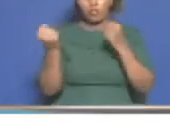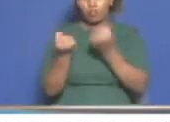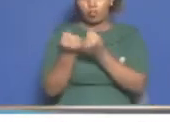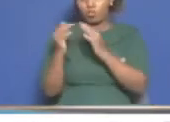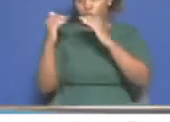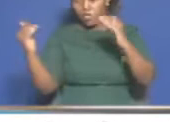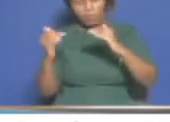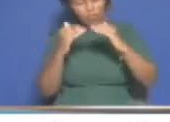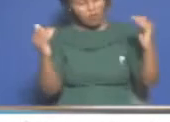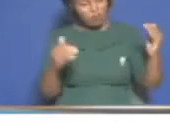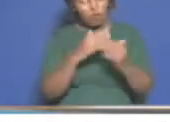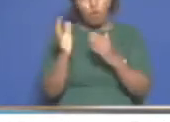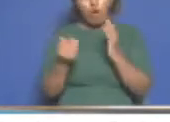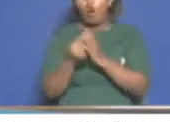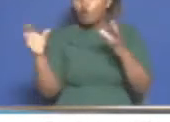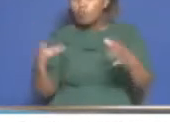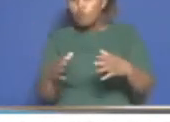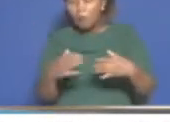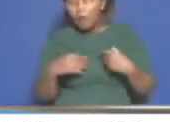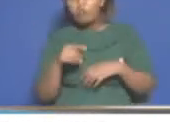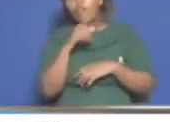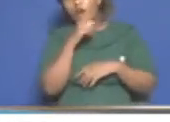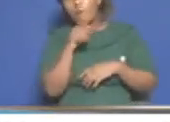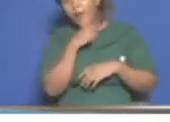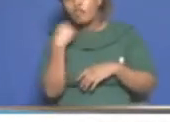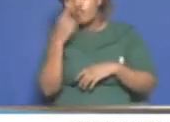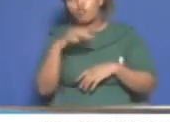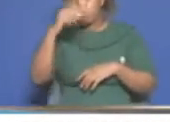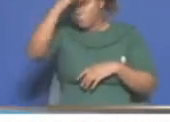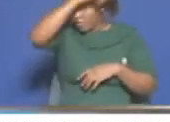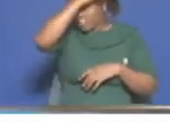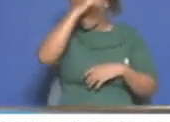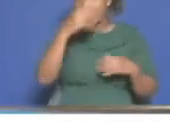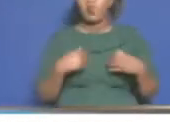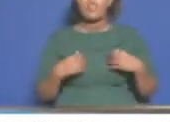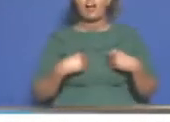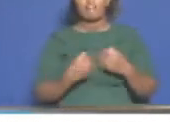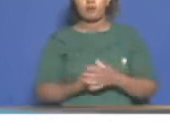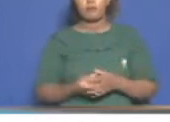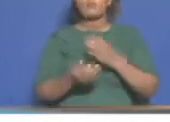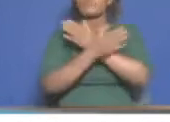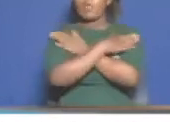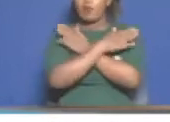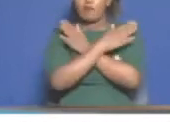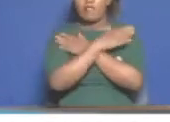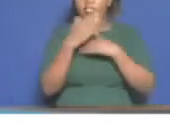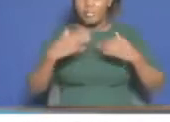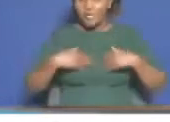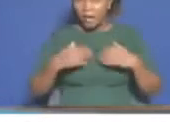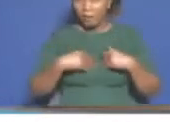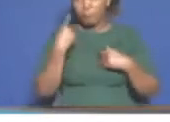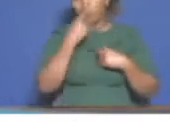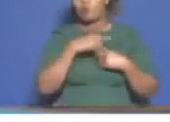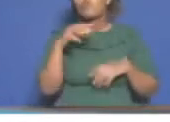haya makundi yote, utapata pia kuna wazee ambao pia wako na shahada. Mimi I have friends, nina marafiki ambao ni wamenizidi kwa